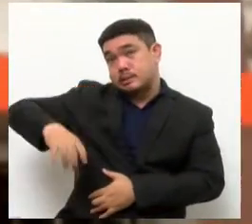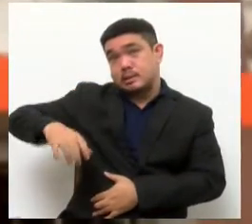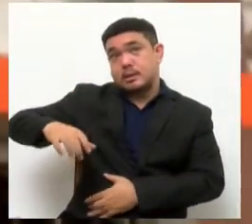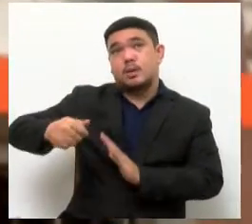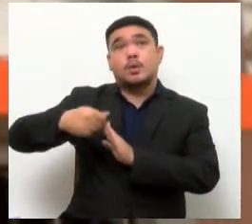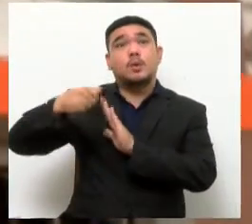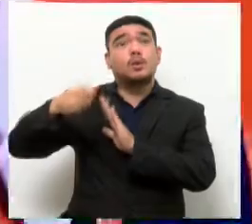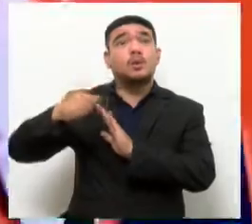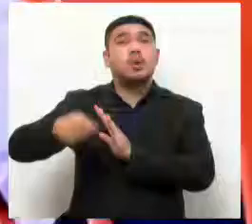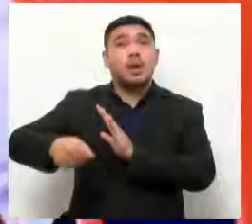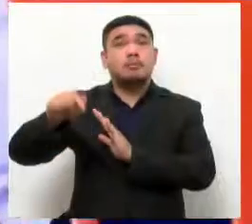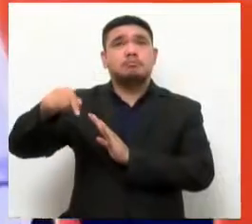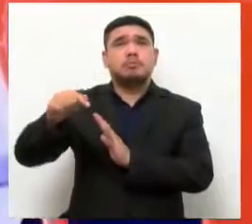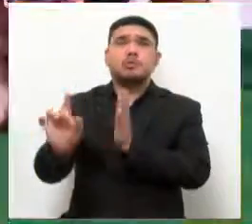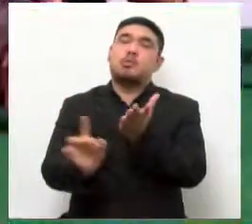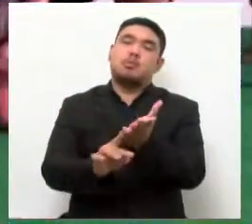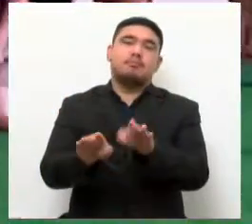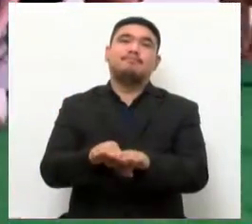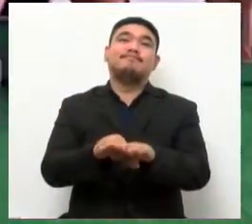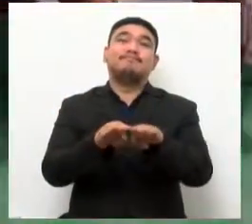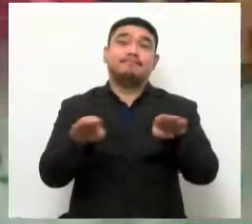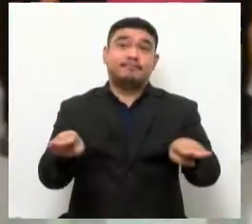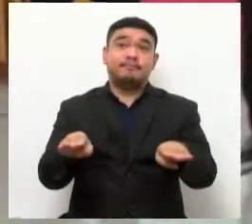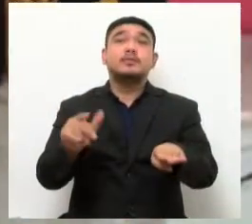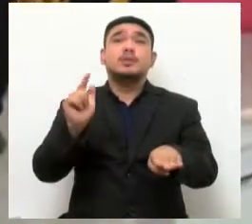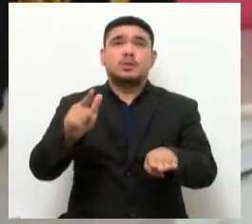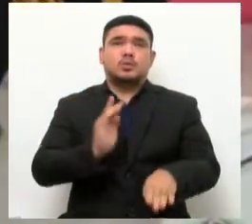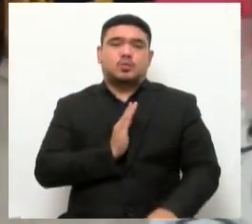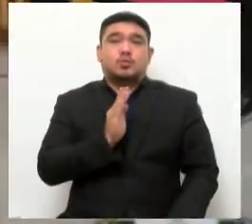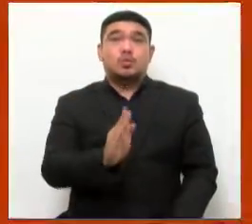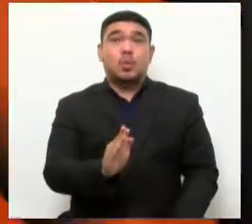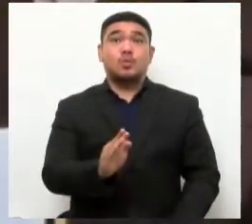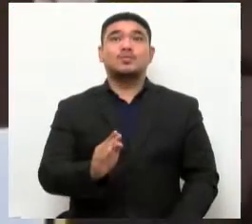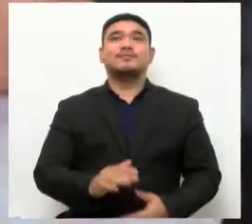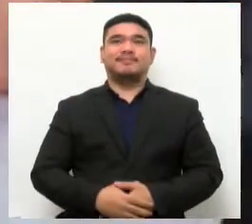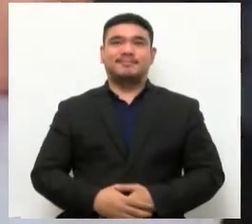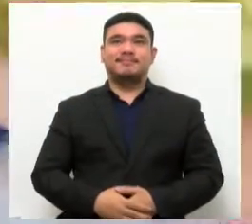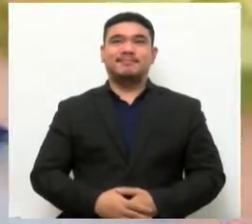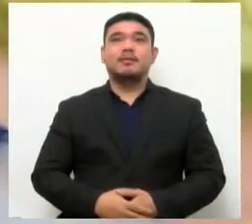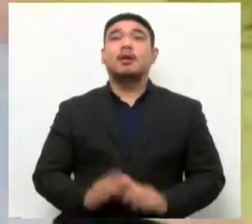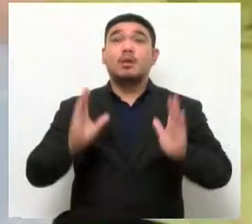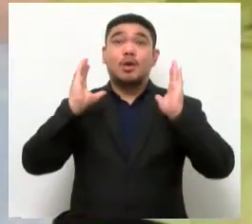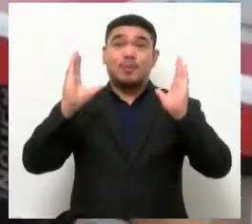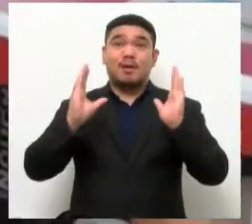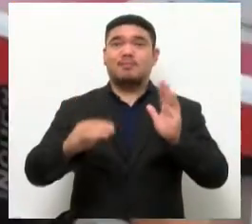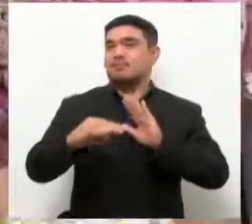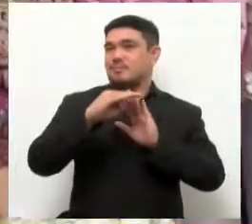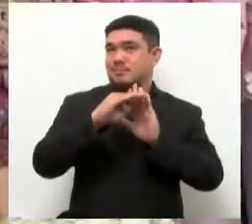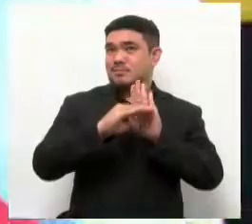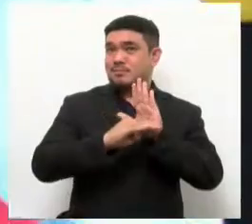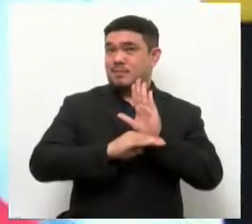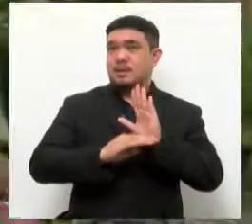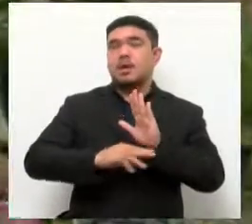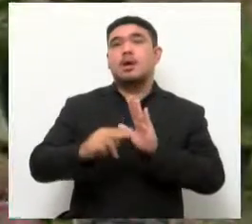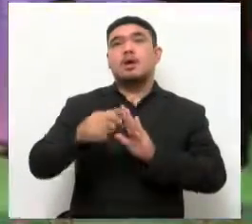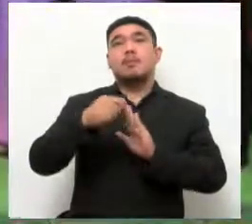ศึกษามีคุณภาพตามมาตรฐานเป็นเขตสุจริต จากนโยบายดังกล่าวสำนักงานเขตพื้นที่การศึกษ